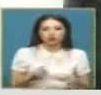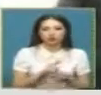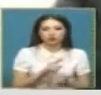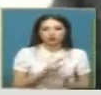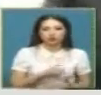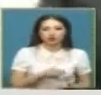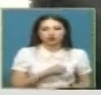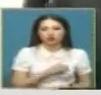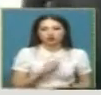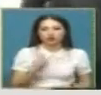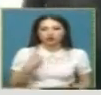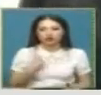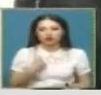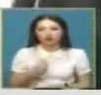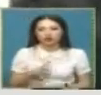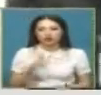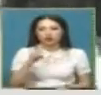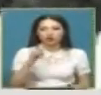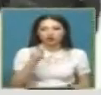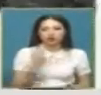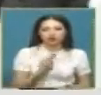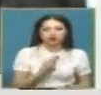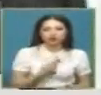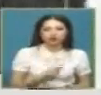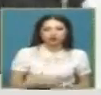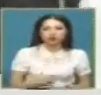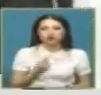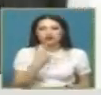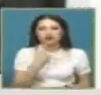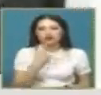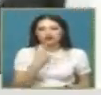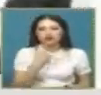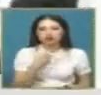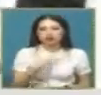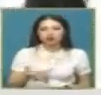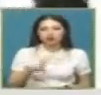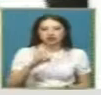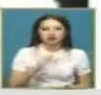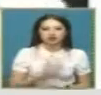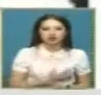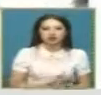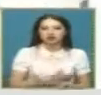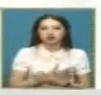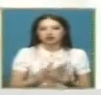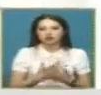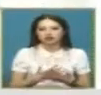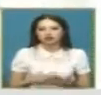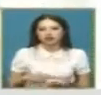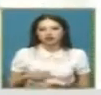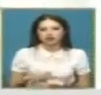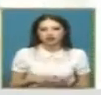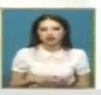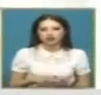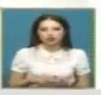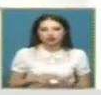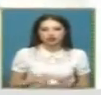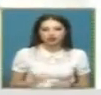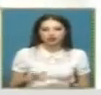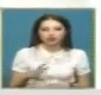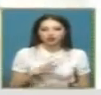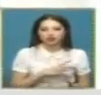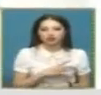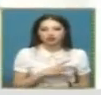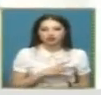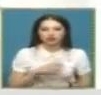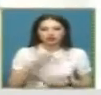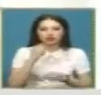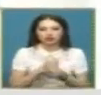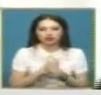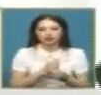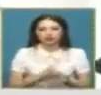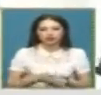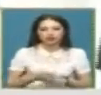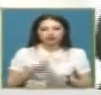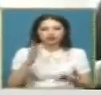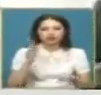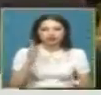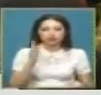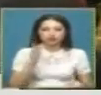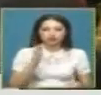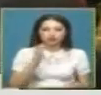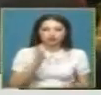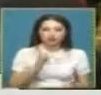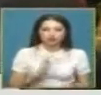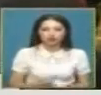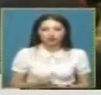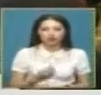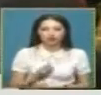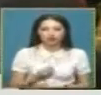өзіміздің ұлттық тіліміз, ұлттық мәдениетіміз туралы үлкен іс-шараларды жүргізу кезек күттірмес міндет.